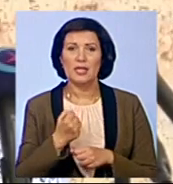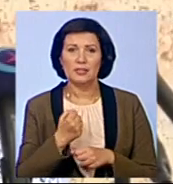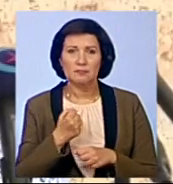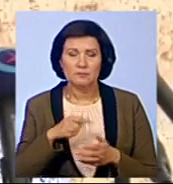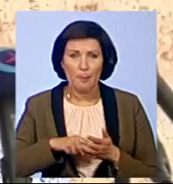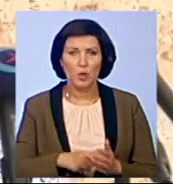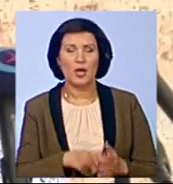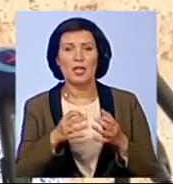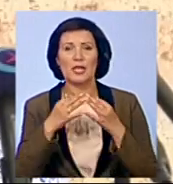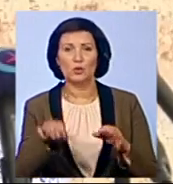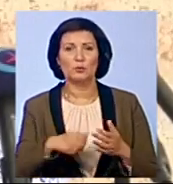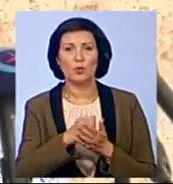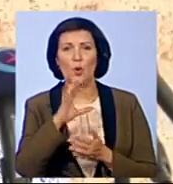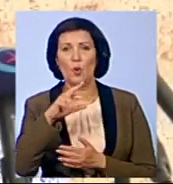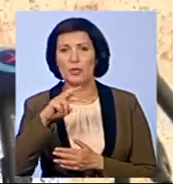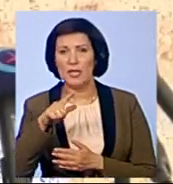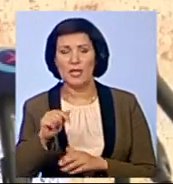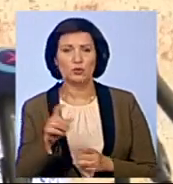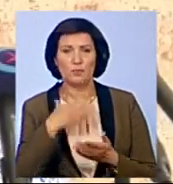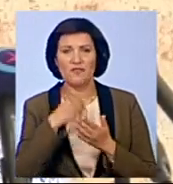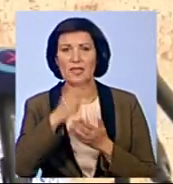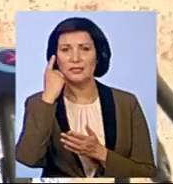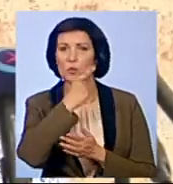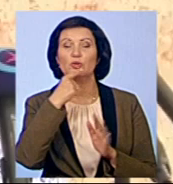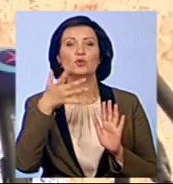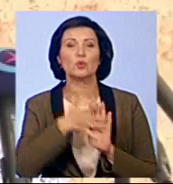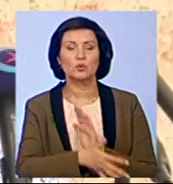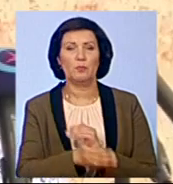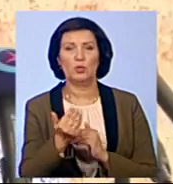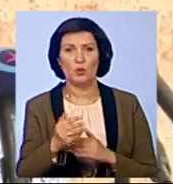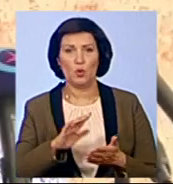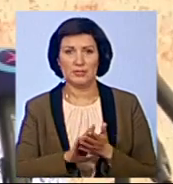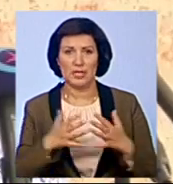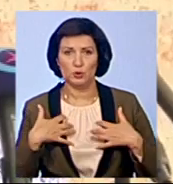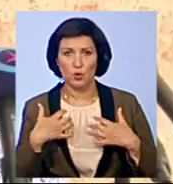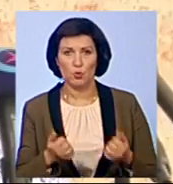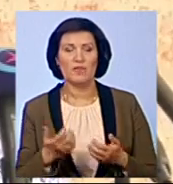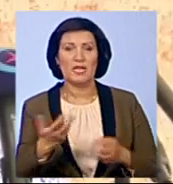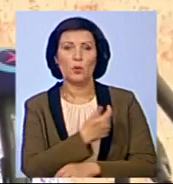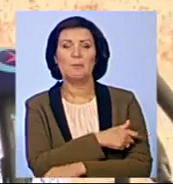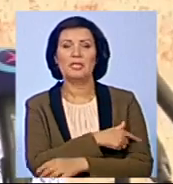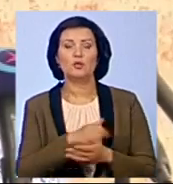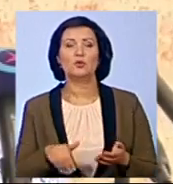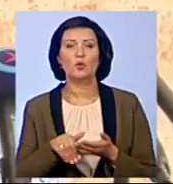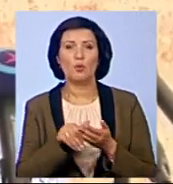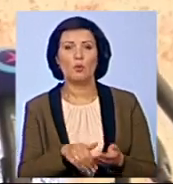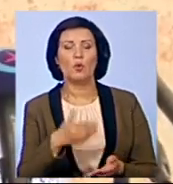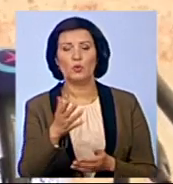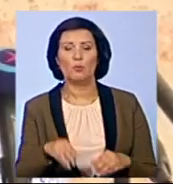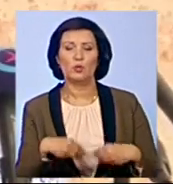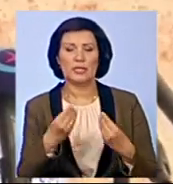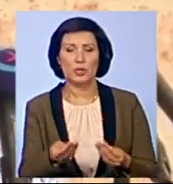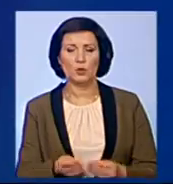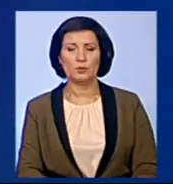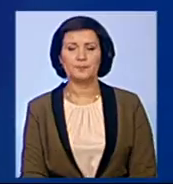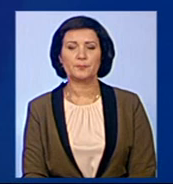доступі до Олега, аби на власні очі зрозуміти його стан здоров'я та яку медичну допомогу йому